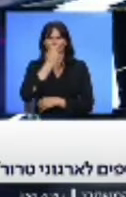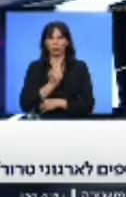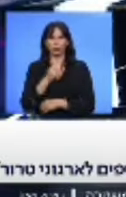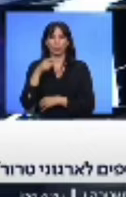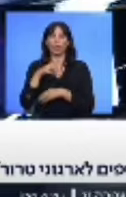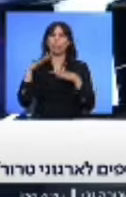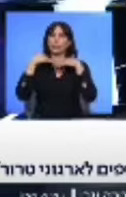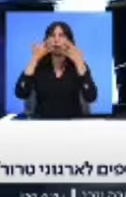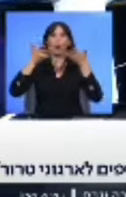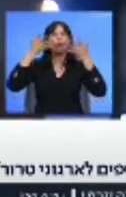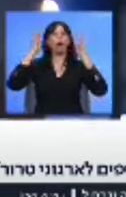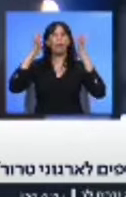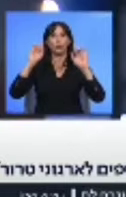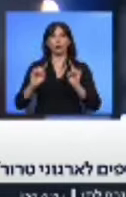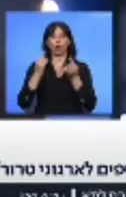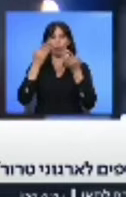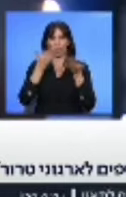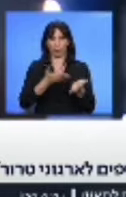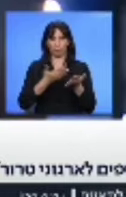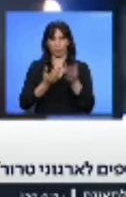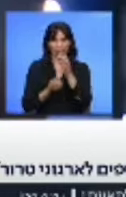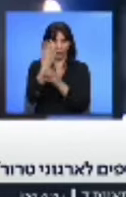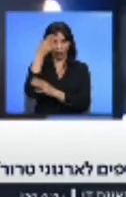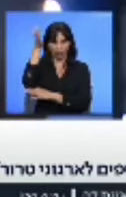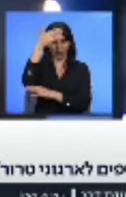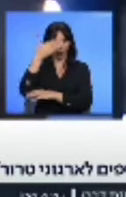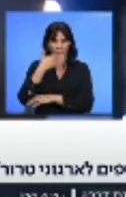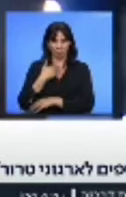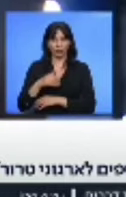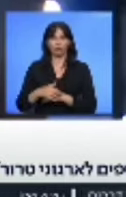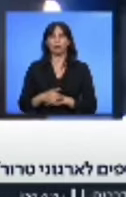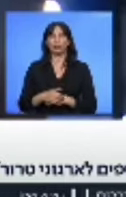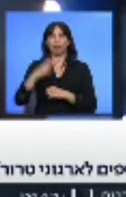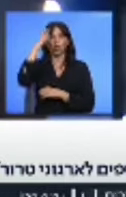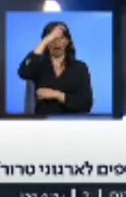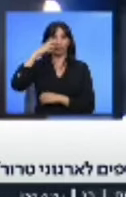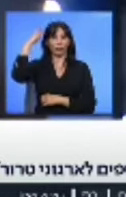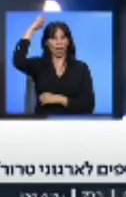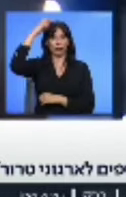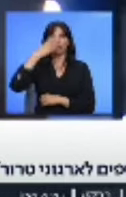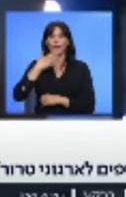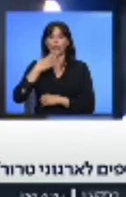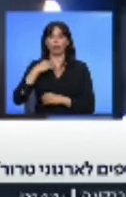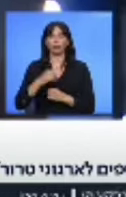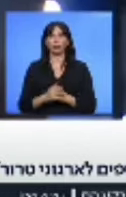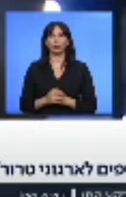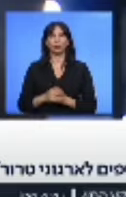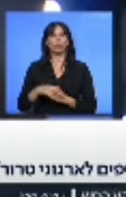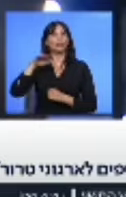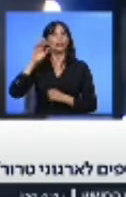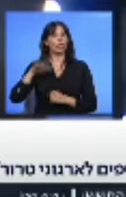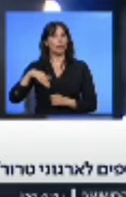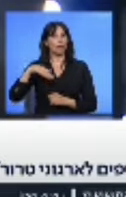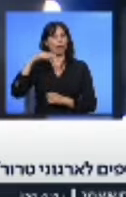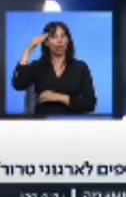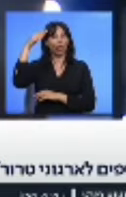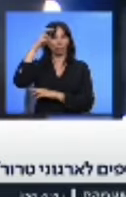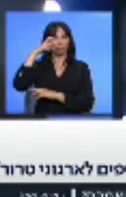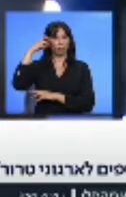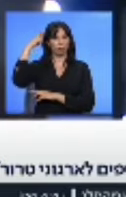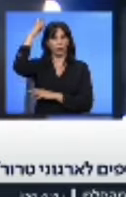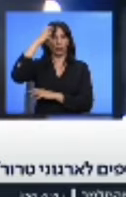אומרת, ולכן זה מעצים. אנחנו מדברים על ערבי ישראל אבל. כן. גם לערבי ישראל זה אירוע, לחלקם היה